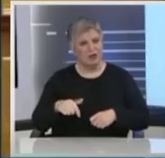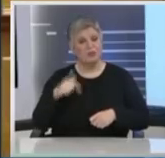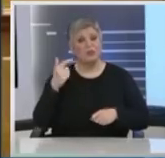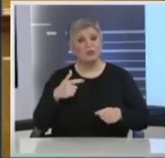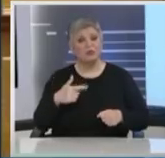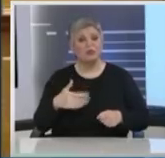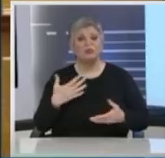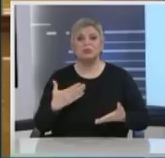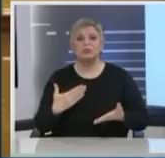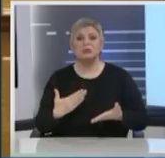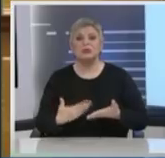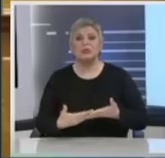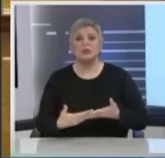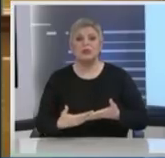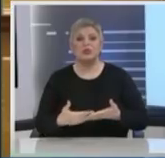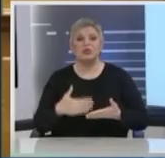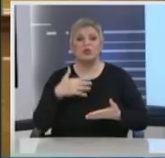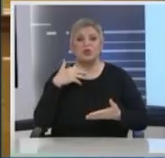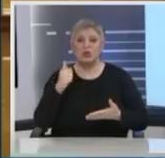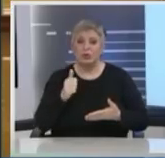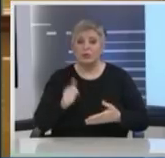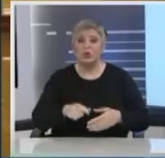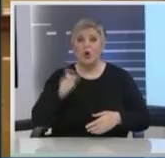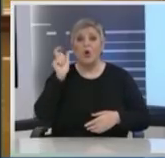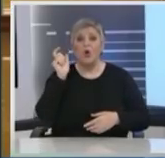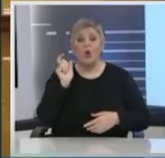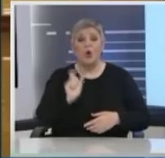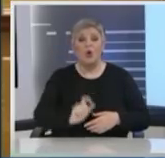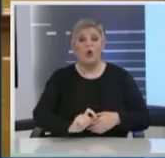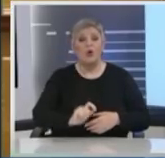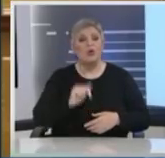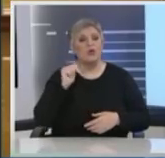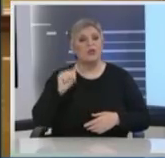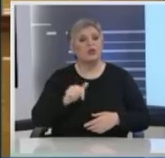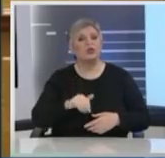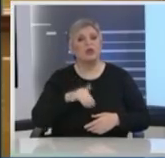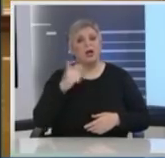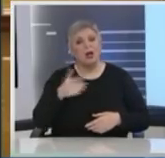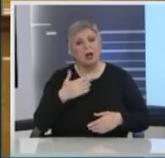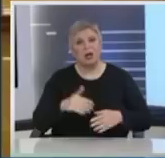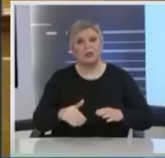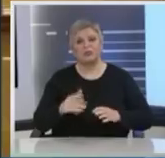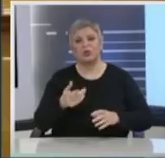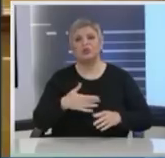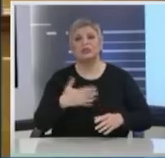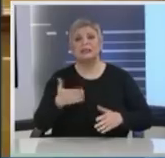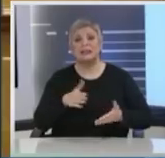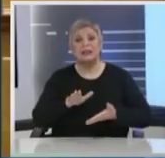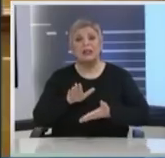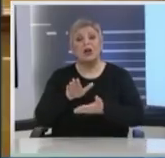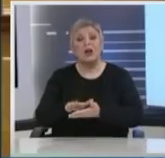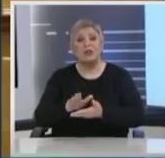απόδειξη ότι συνέσφερε ο ίδιος την υπόθεση αυτή στην ελληνική δικαιοσύνη και στις Ηνωμένες Πολιτείες,